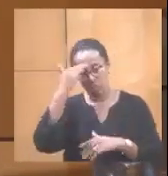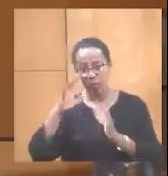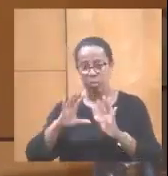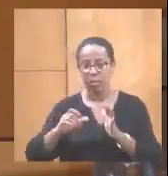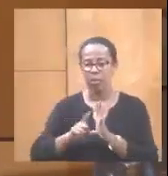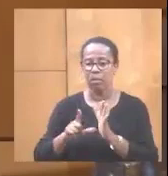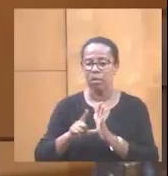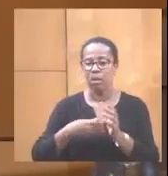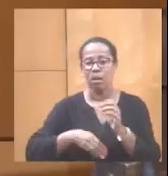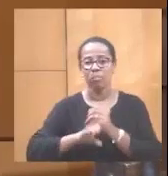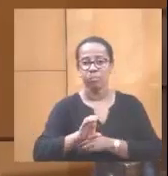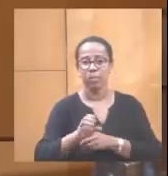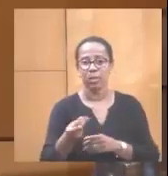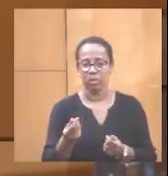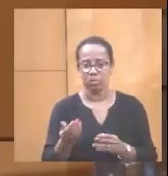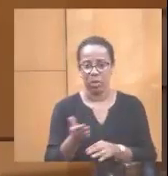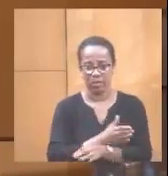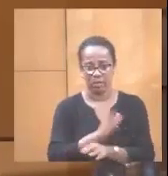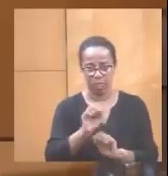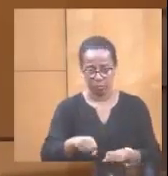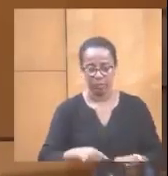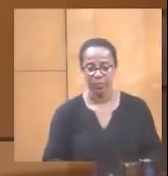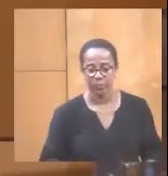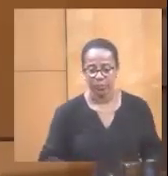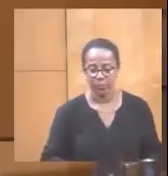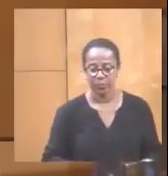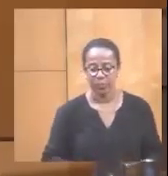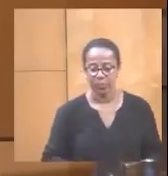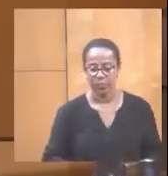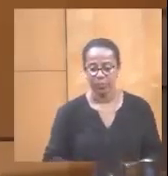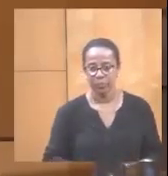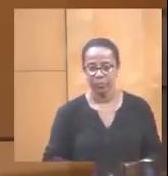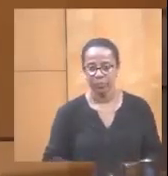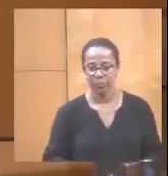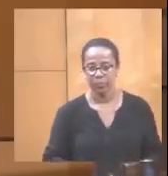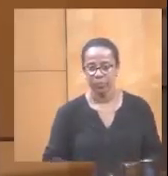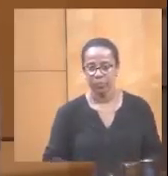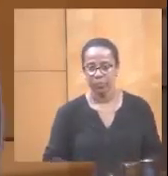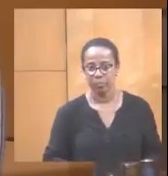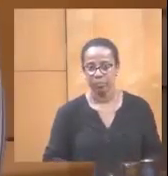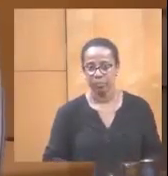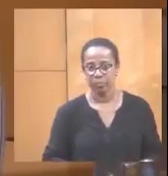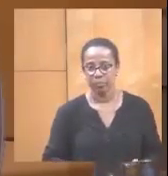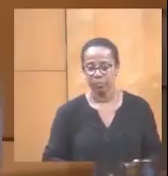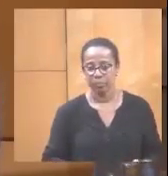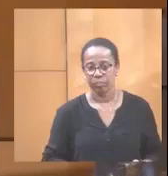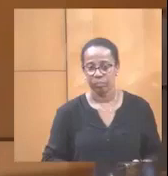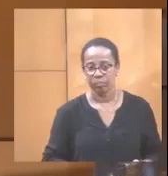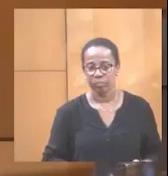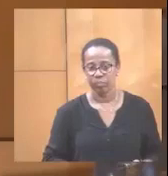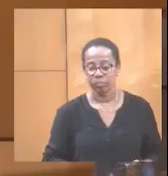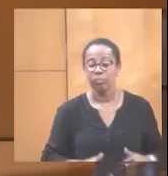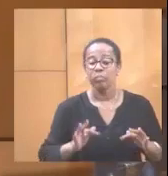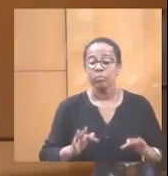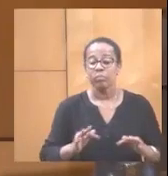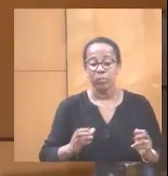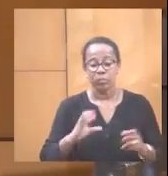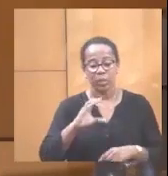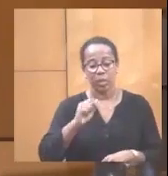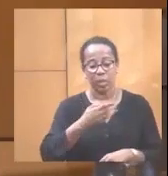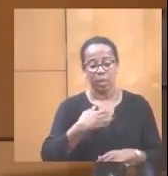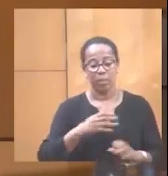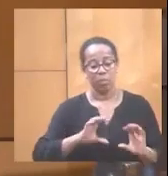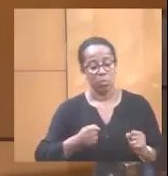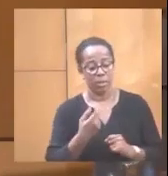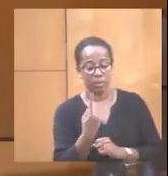par pas. Mais d'abord, il faut prendre en compte cette recentralisation. Cette dépossession de la collectivité, de la